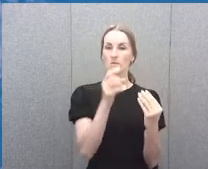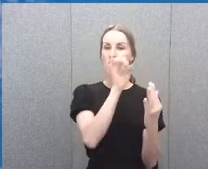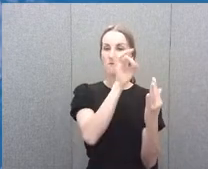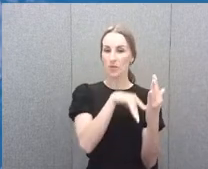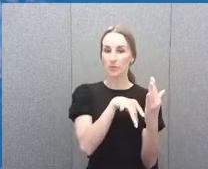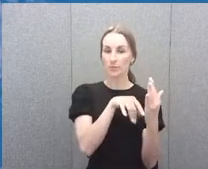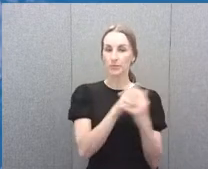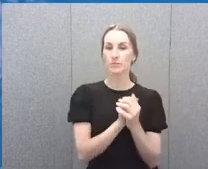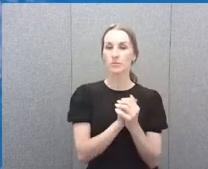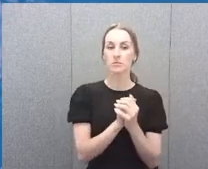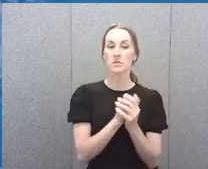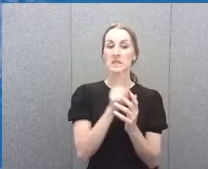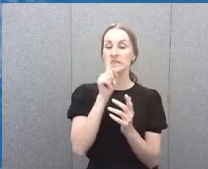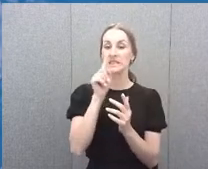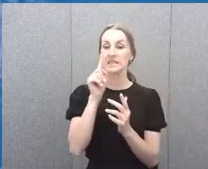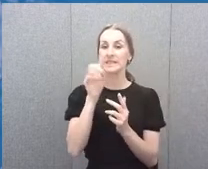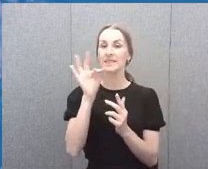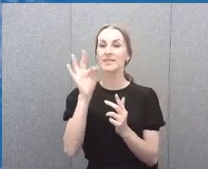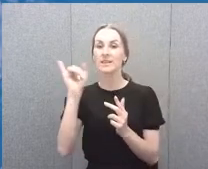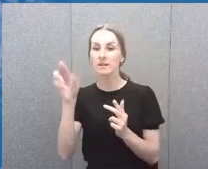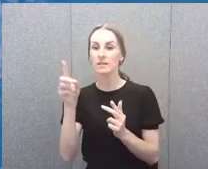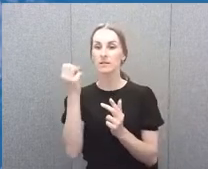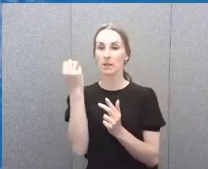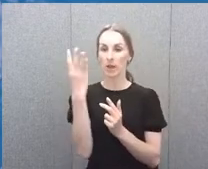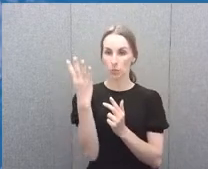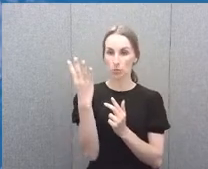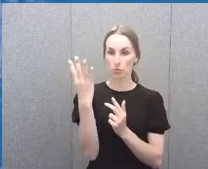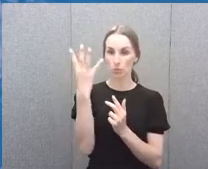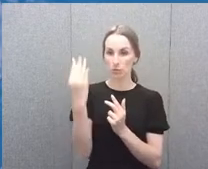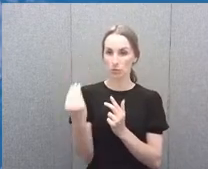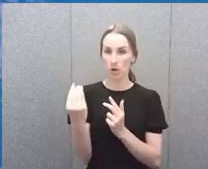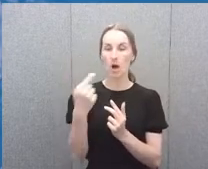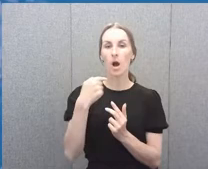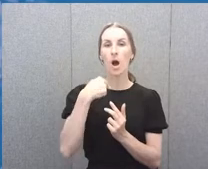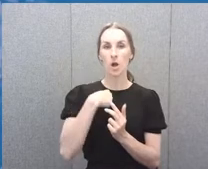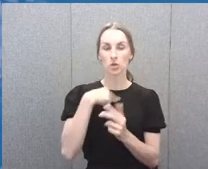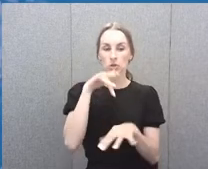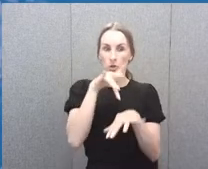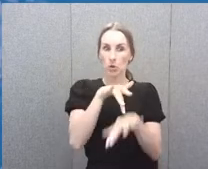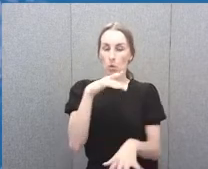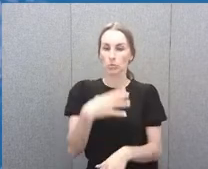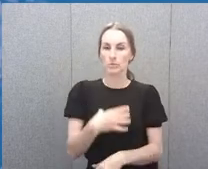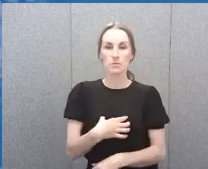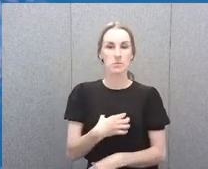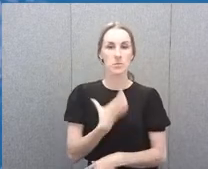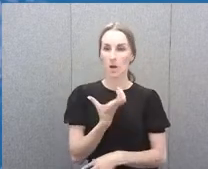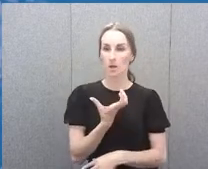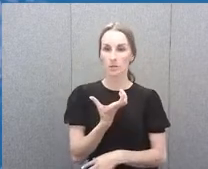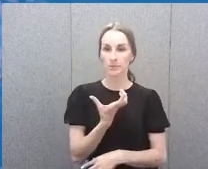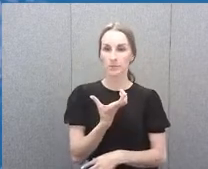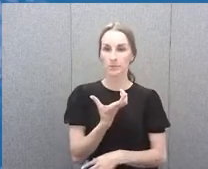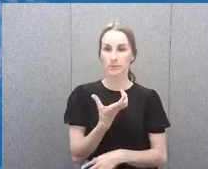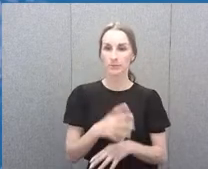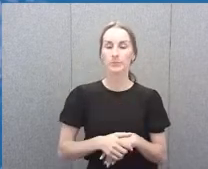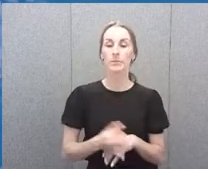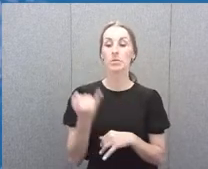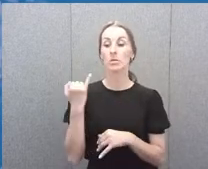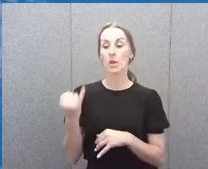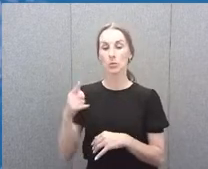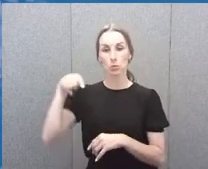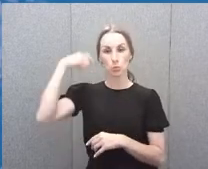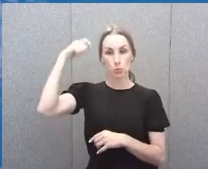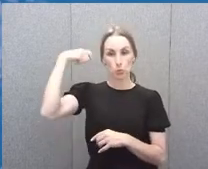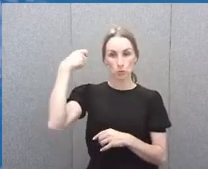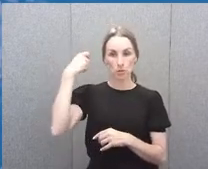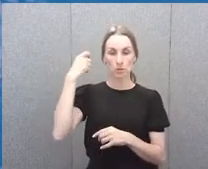но это просто страшно, то, что происходит. 2 недели в тюрьме ни за что. Сейчас она учится онлайн